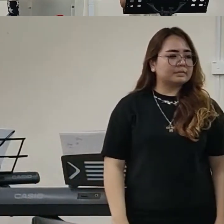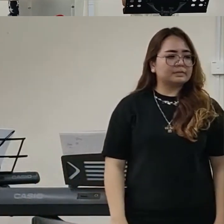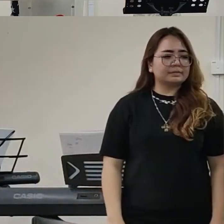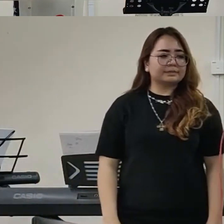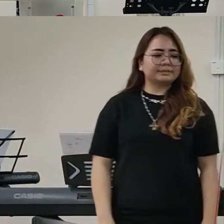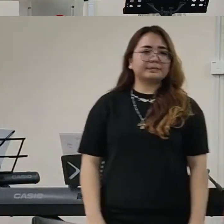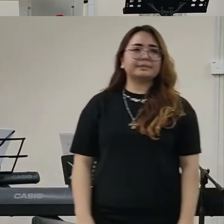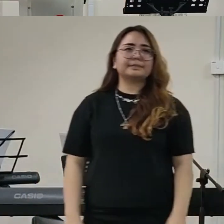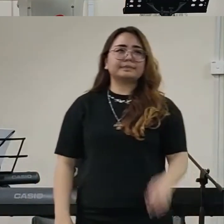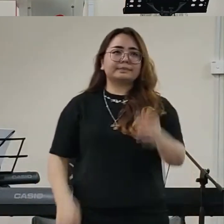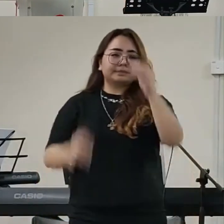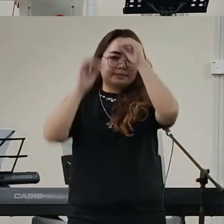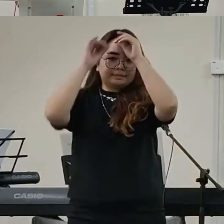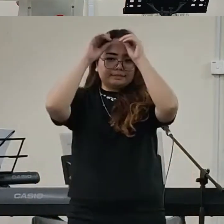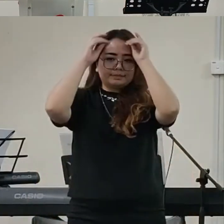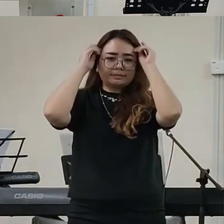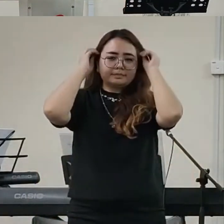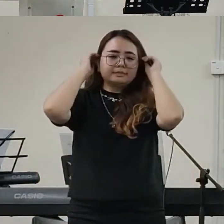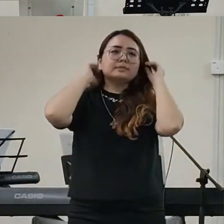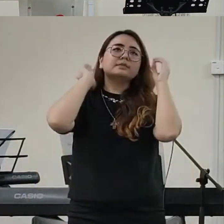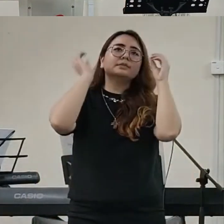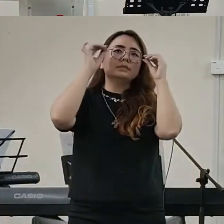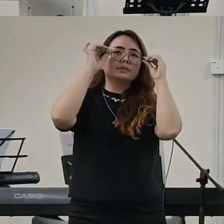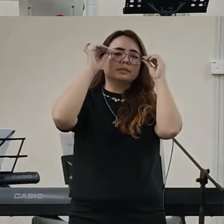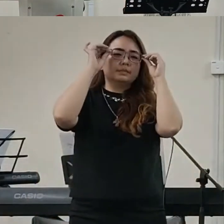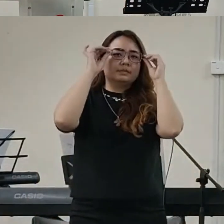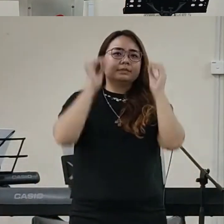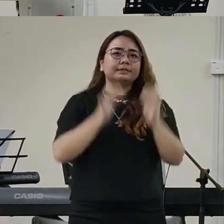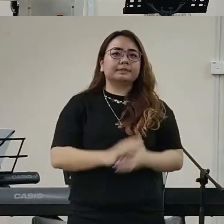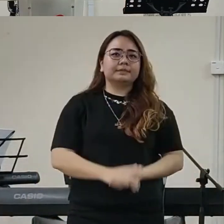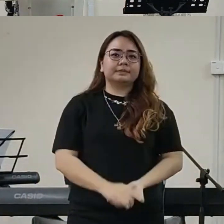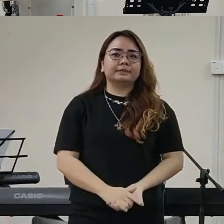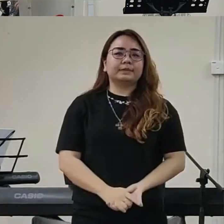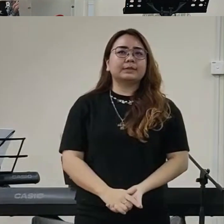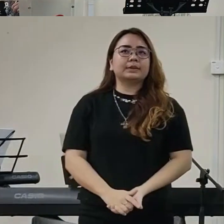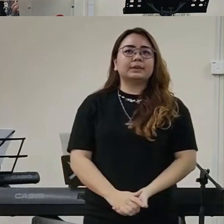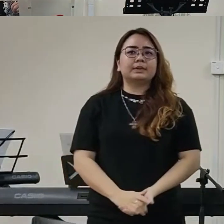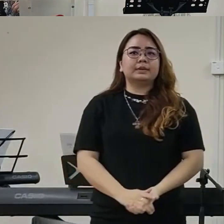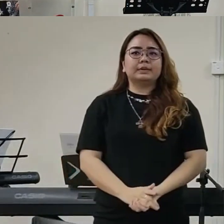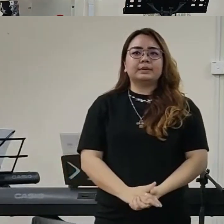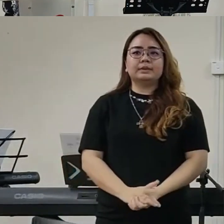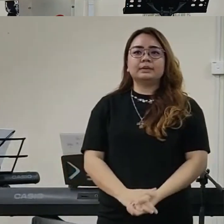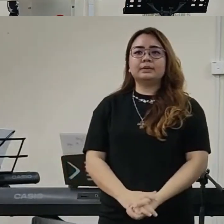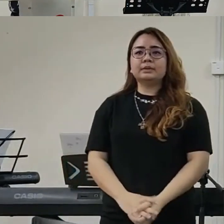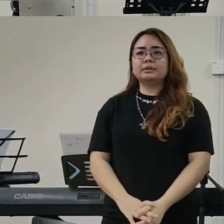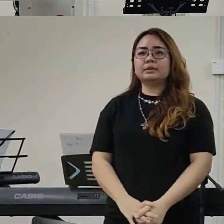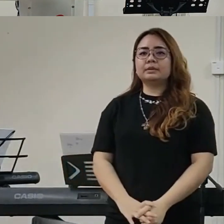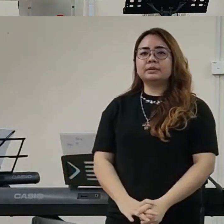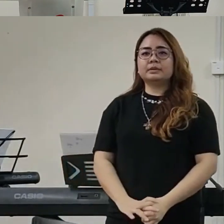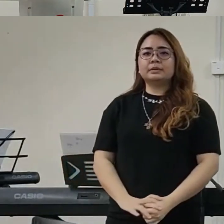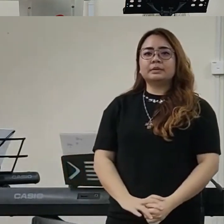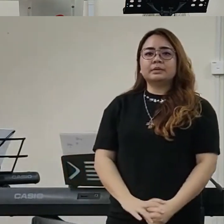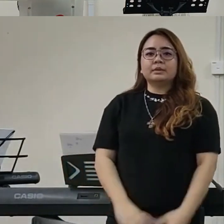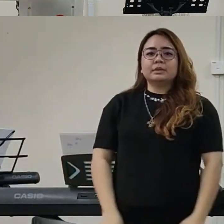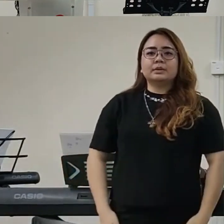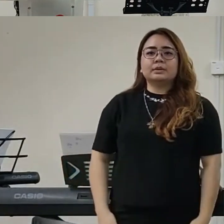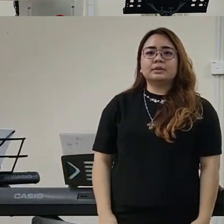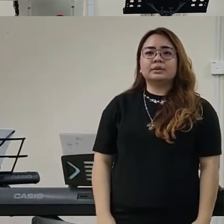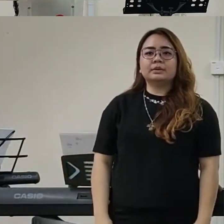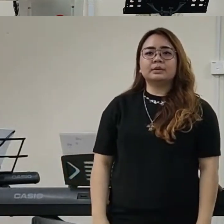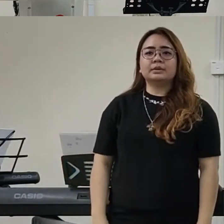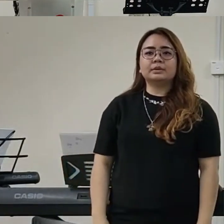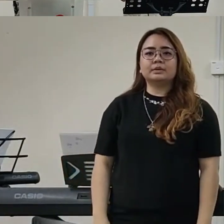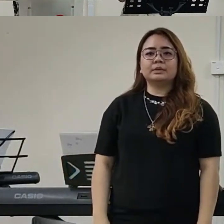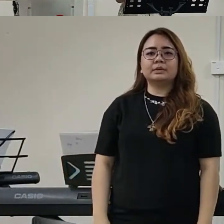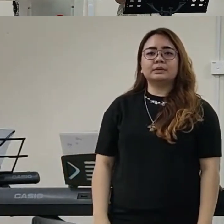审判。绵羊呢，就代表就是已经相信主耶稣的，山羊就是代表还没有信主的。可是，在绵羊与绵羊之